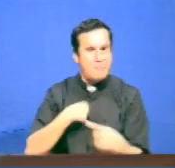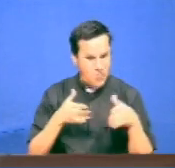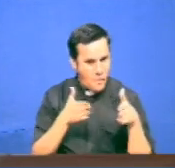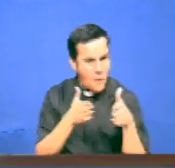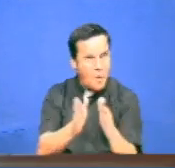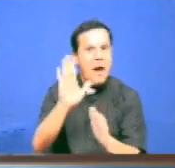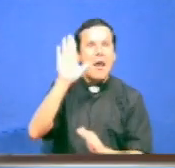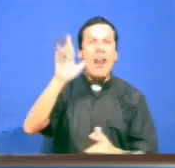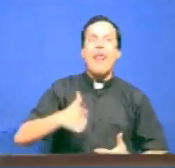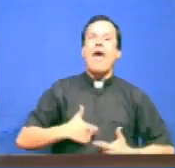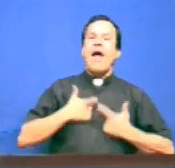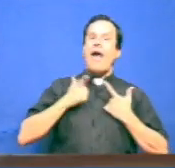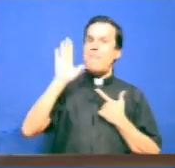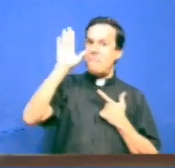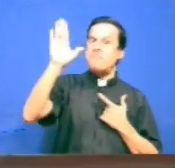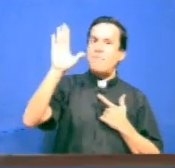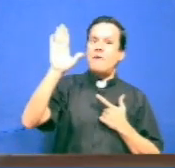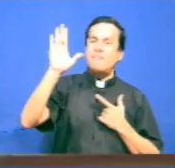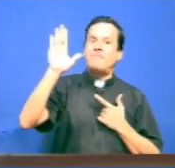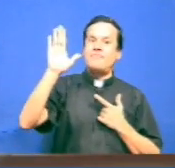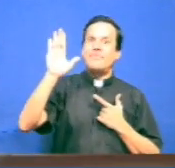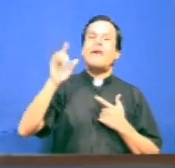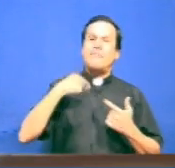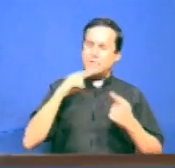utanijaza furaha mbele ya uso wako.